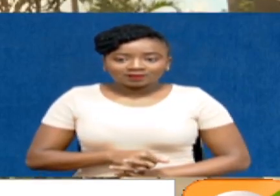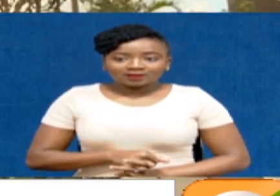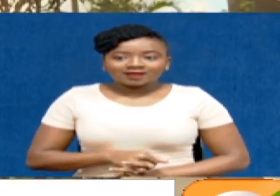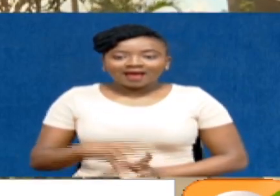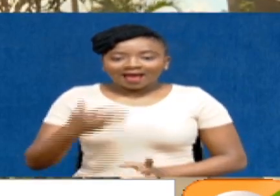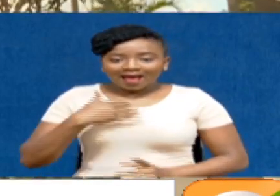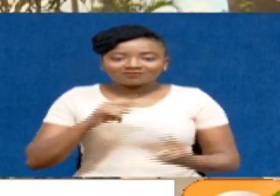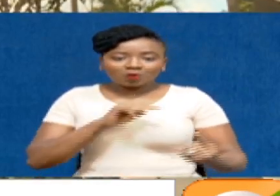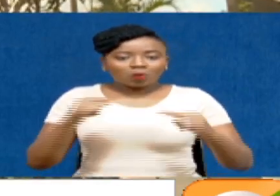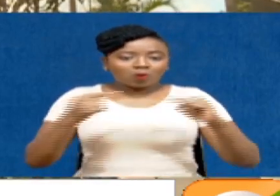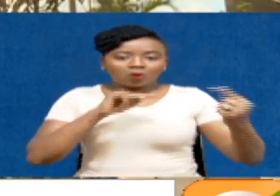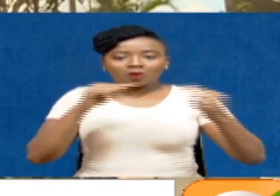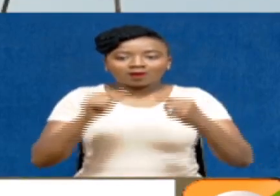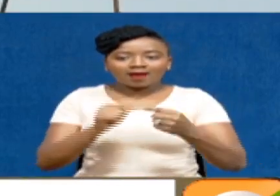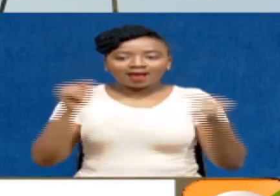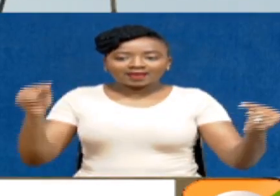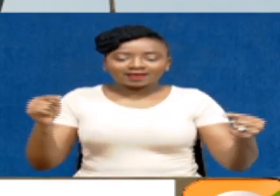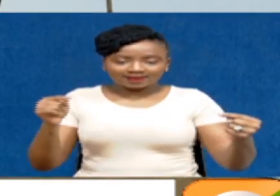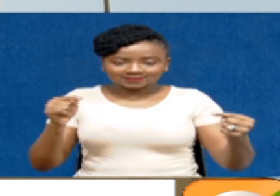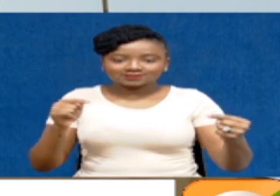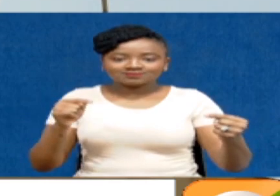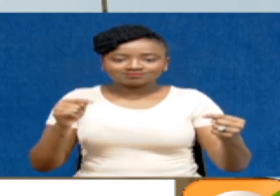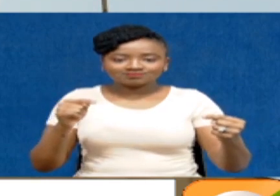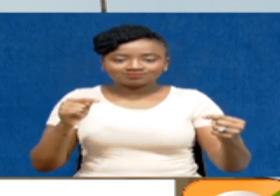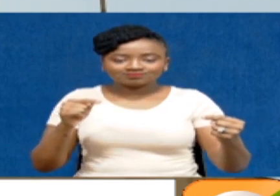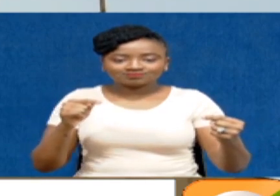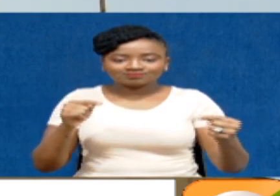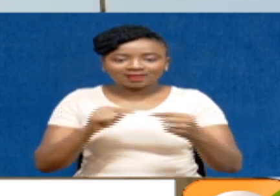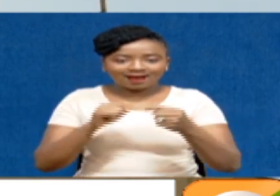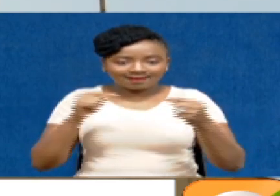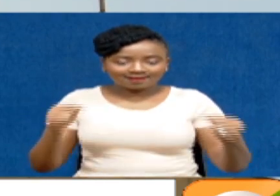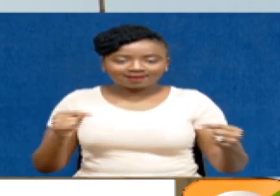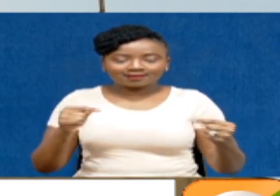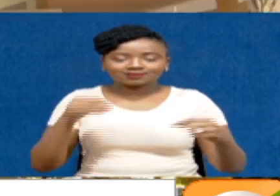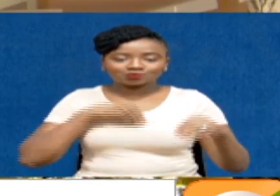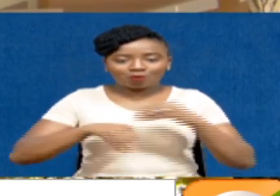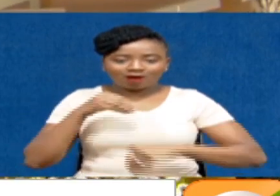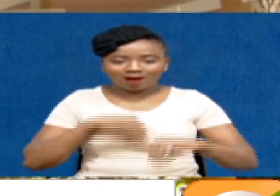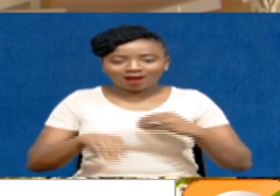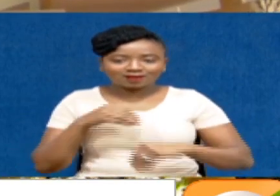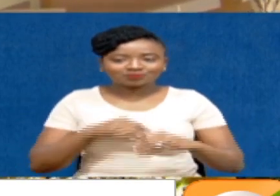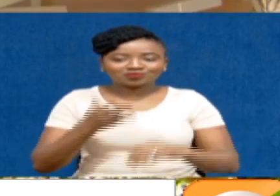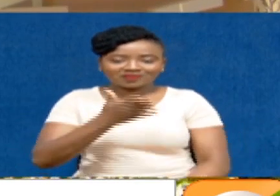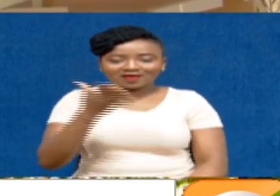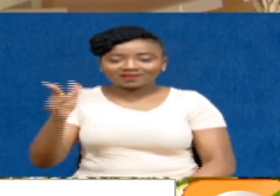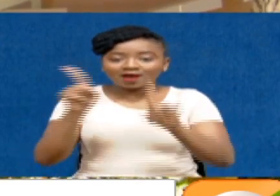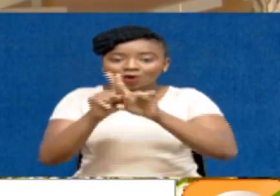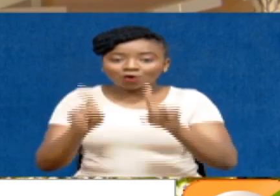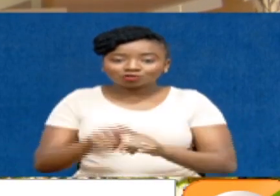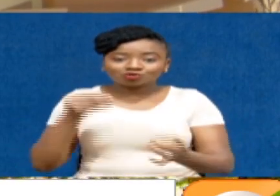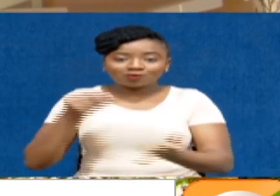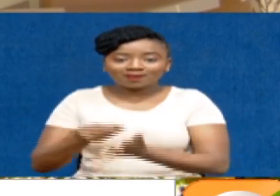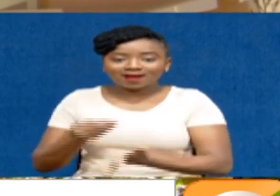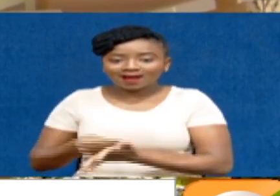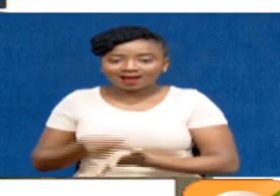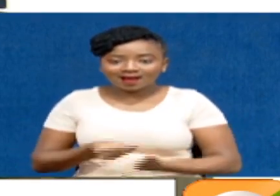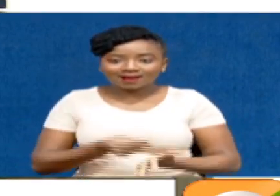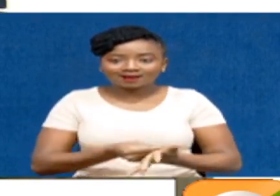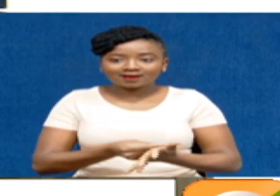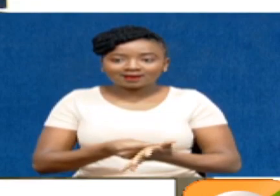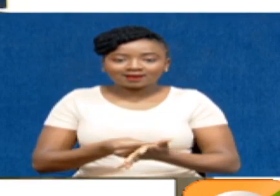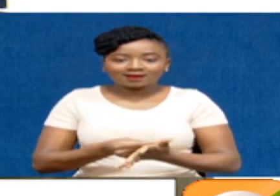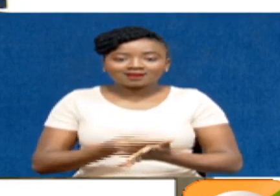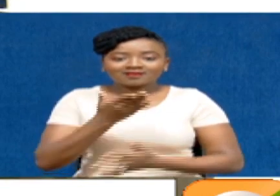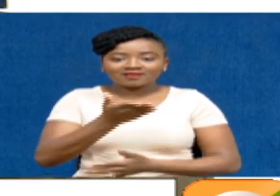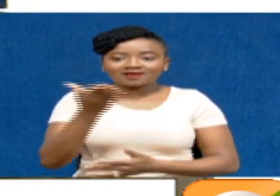Vita dhidi ya ufisadi vimekuwa kama kibwagizo katika serikali ya Rais Uhuru Kenyatta, huku kashfa za mabilioni zikiendelea kuibuliwa na mkaguzi wa hesabu